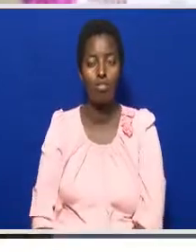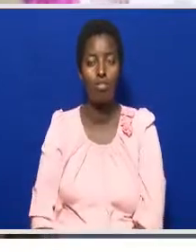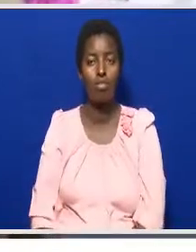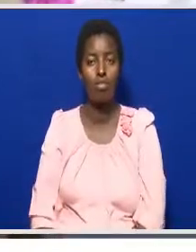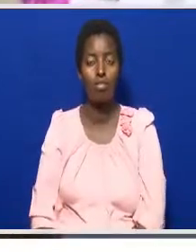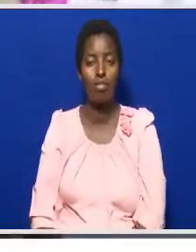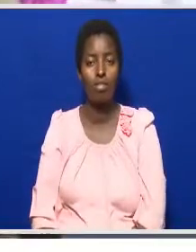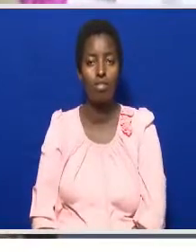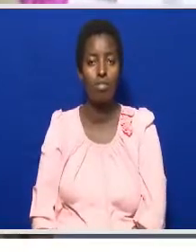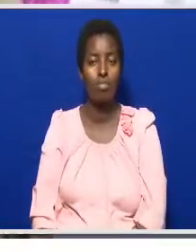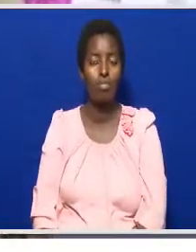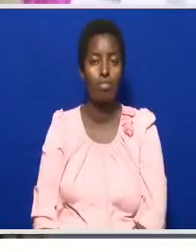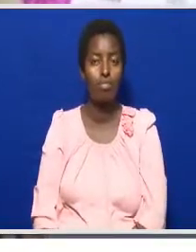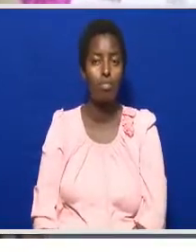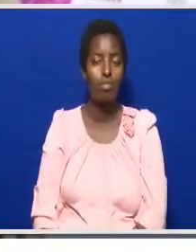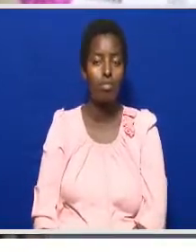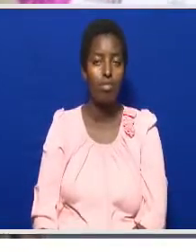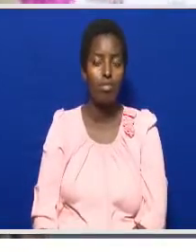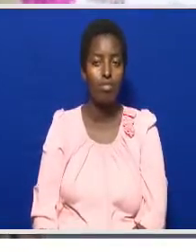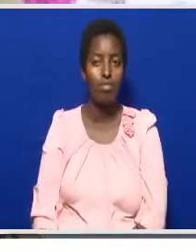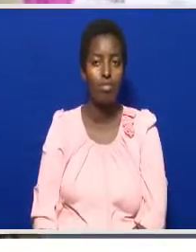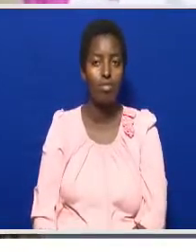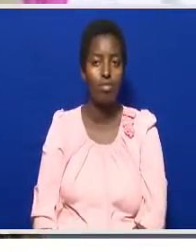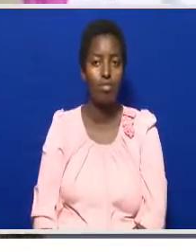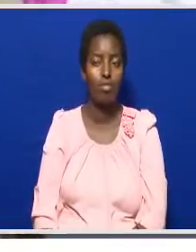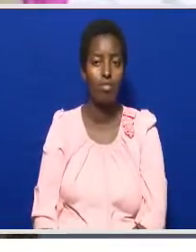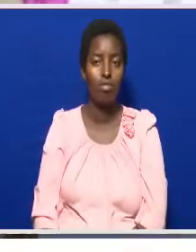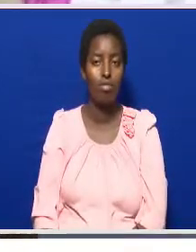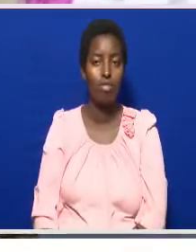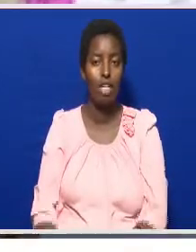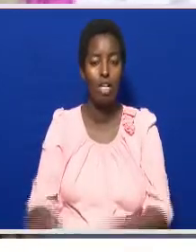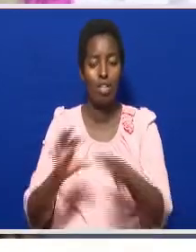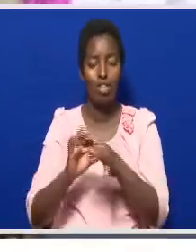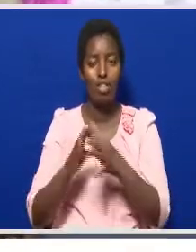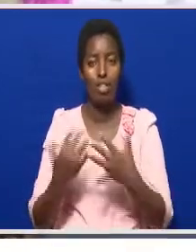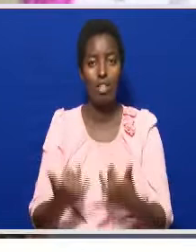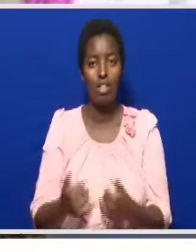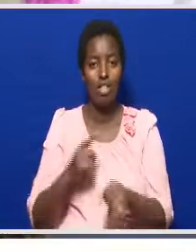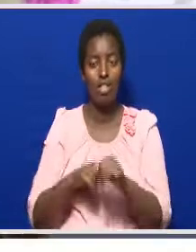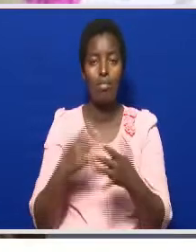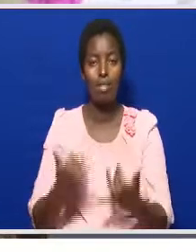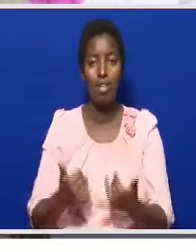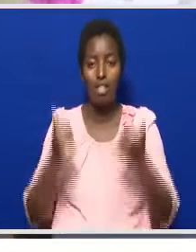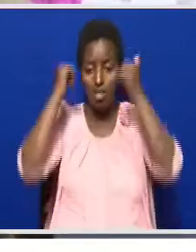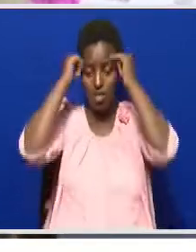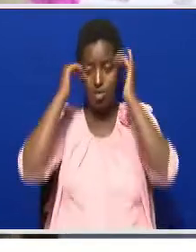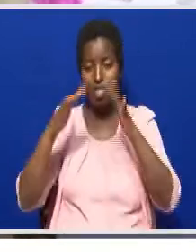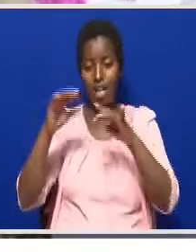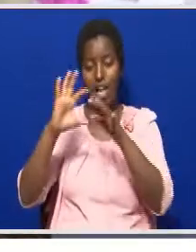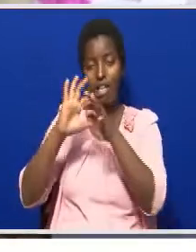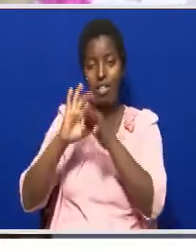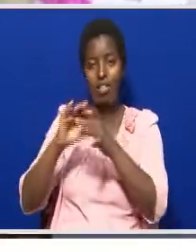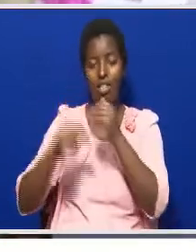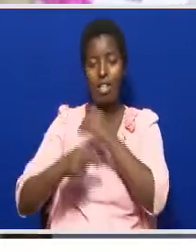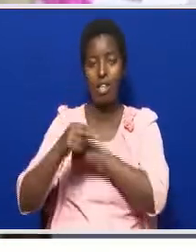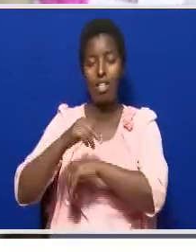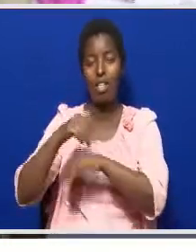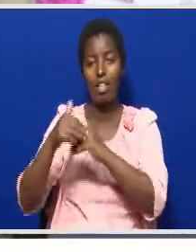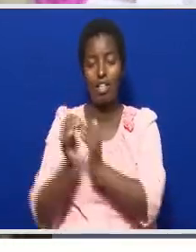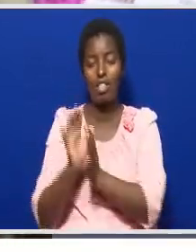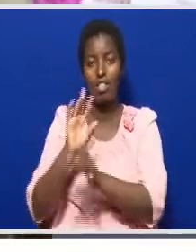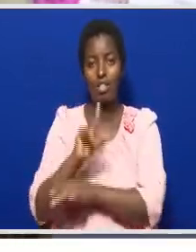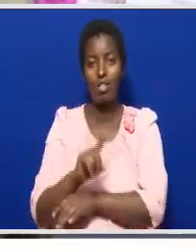sisi viongozi wa Nyandarua tushikane vizuri wakati huu watoto wanaingia Form 1. Ule akona